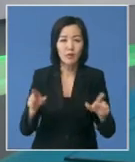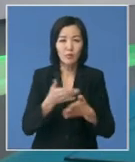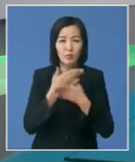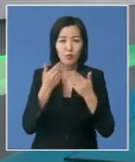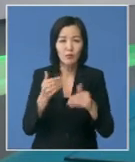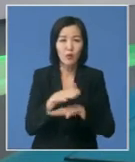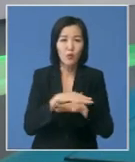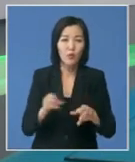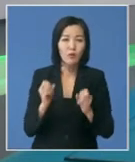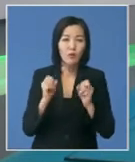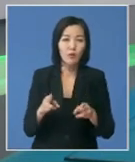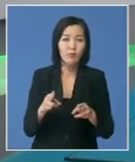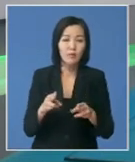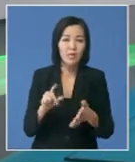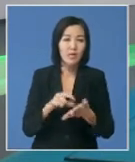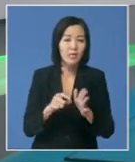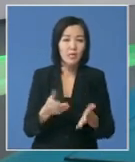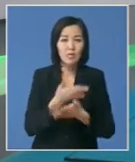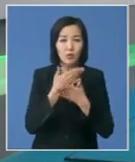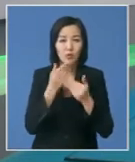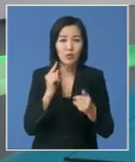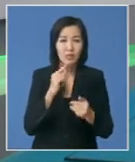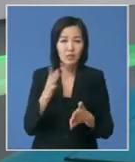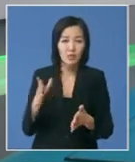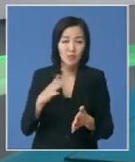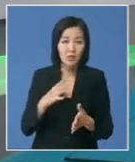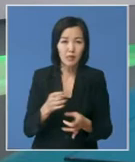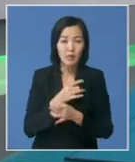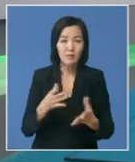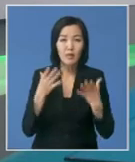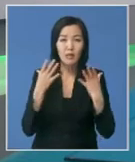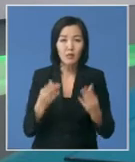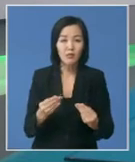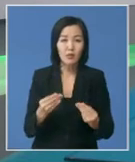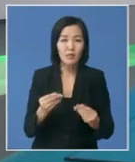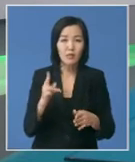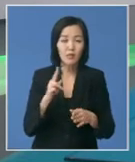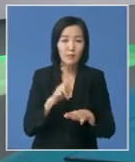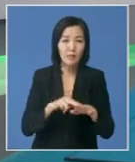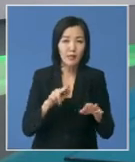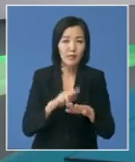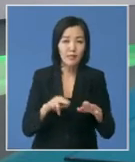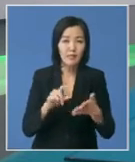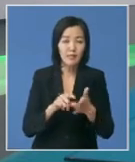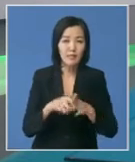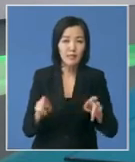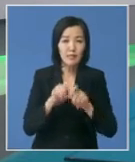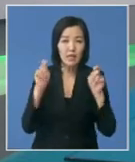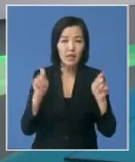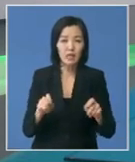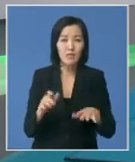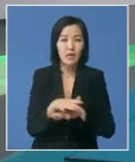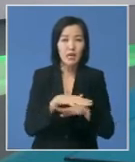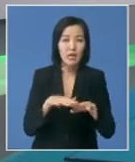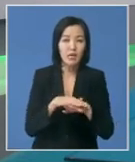Қоғамдық қауіпсіздік сақшысы кеңсе жоқтығынан біраз қиындық көретін. Мереке күндерінде елді мекенде полиция кеңсесі ашылып, тұрғылықты